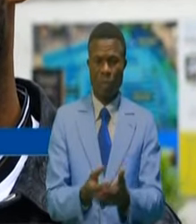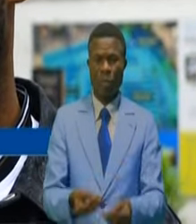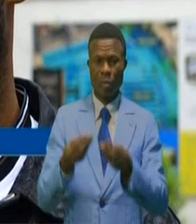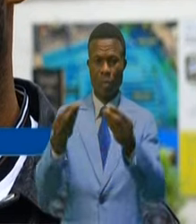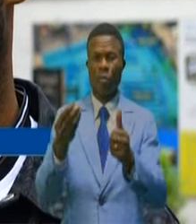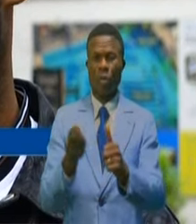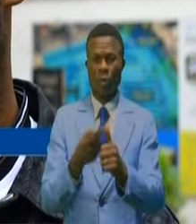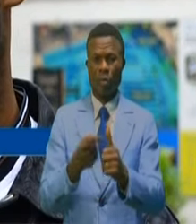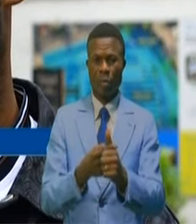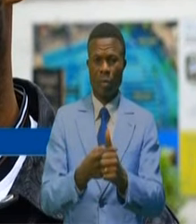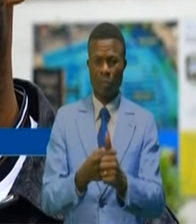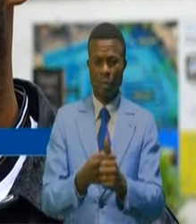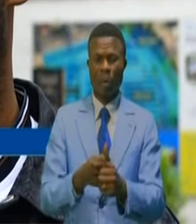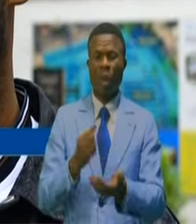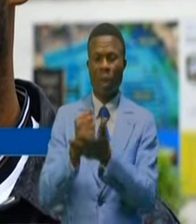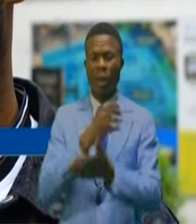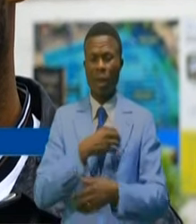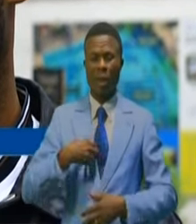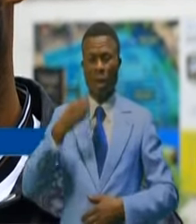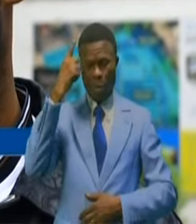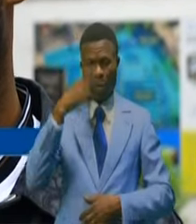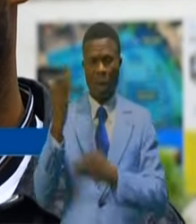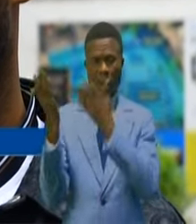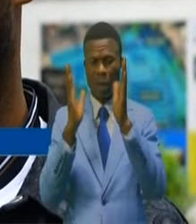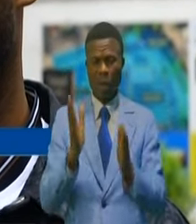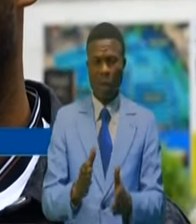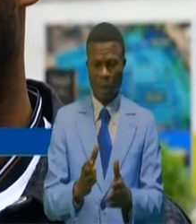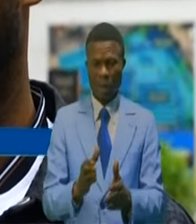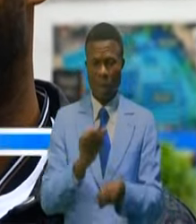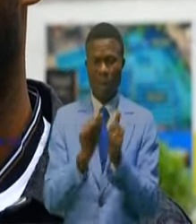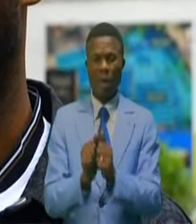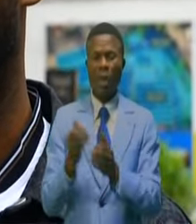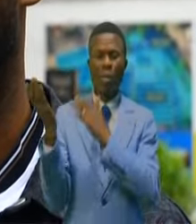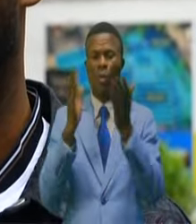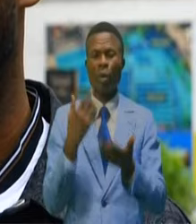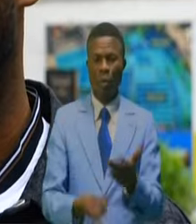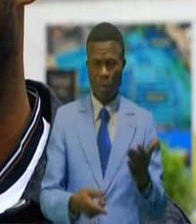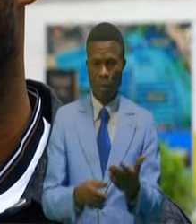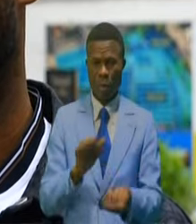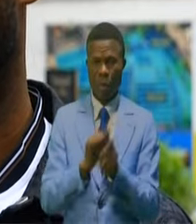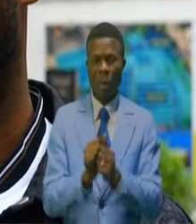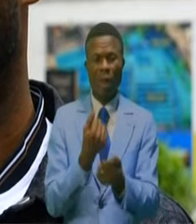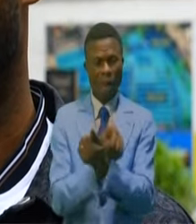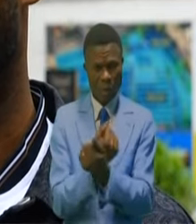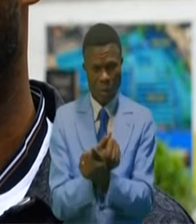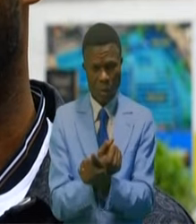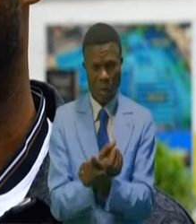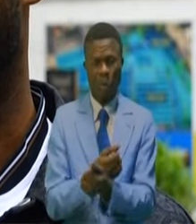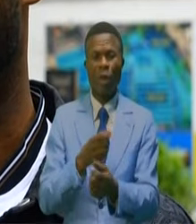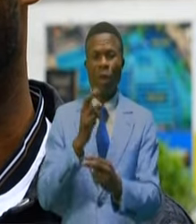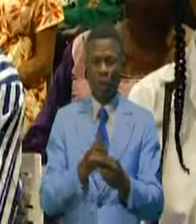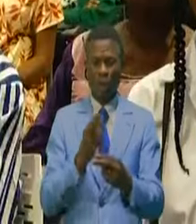c'est d'abord leur permettre de comprendre leur business, de cartographier leur business, leur donner cette discipline de